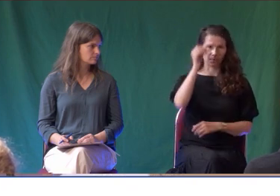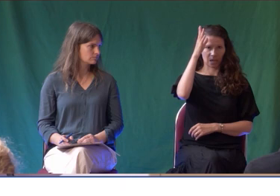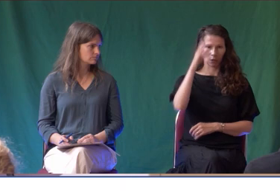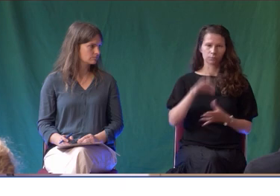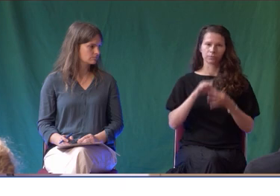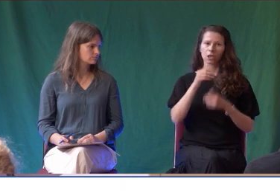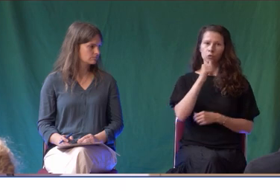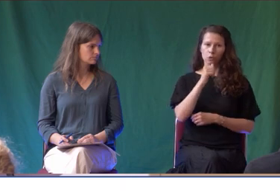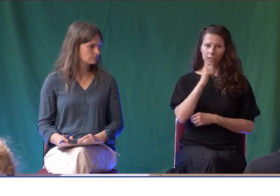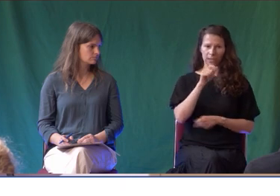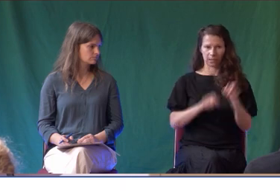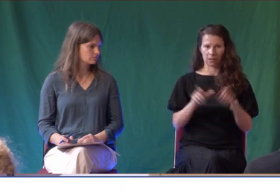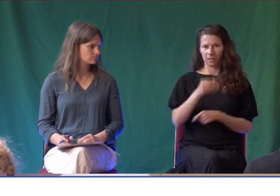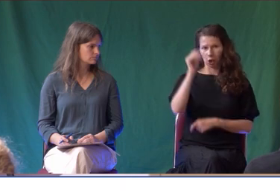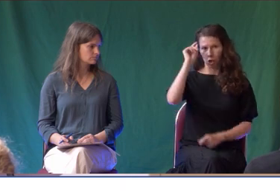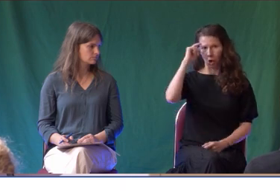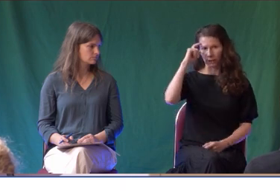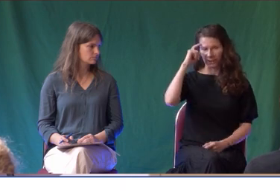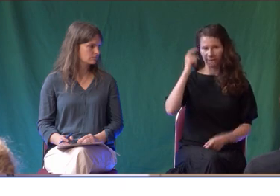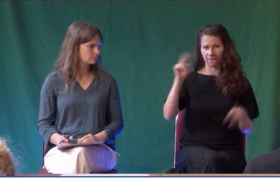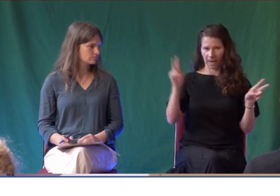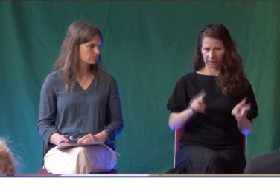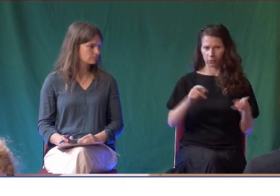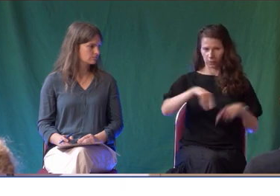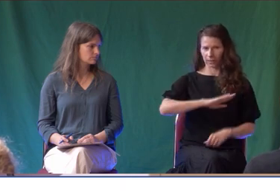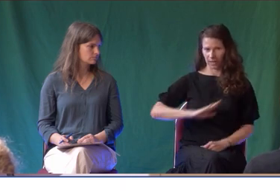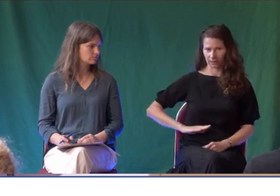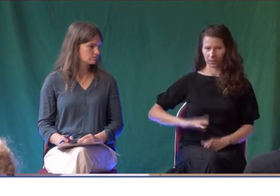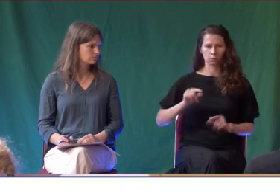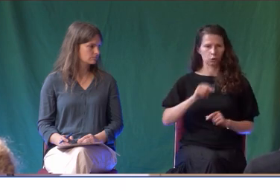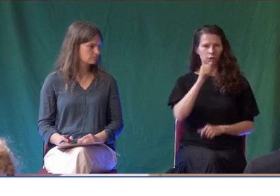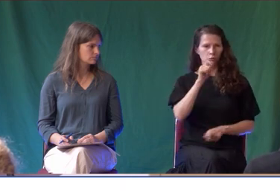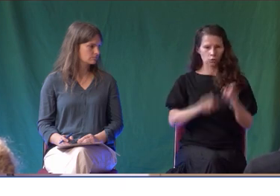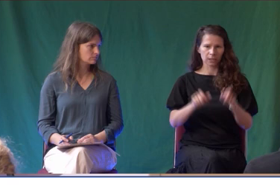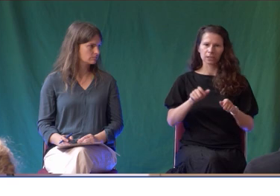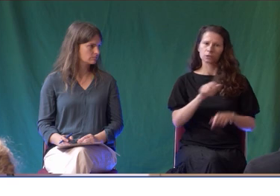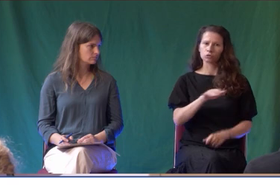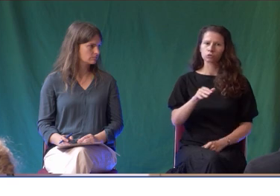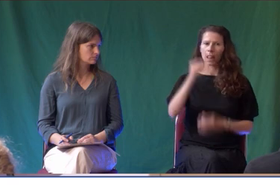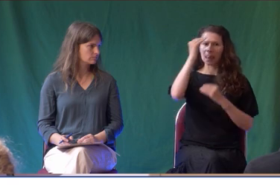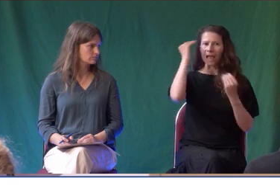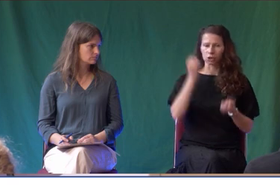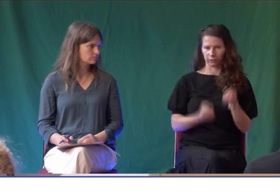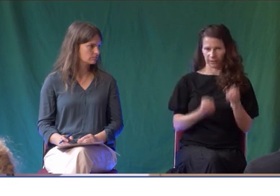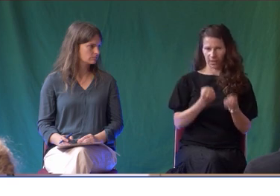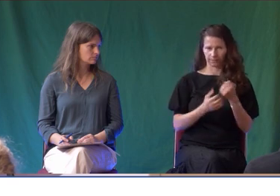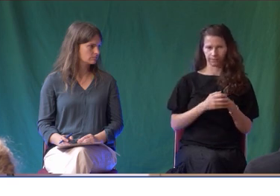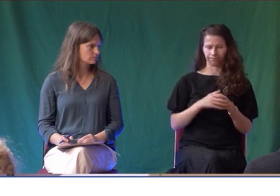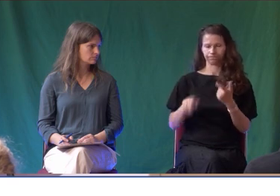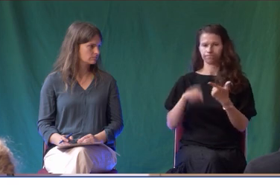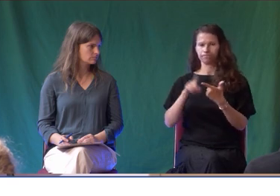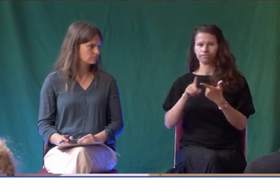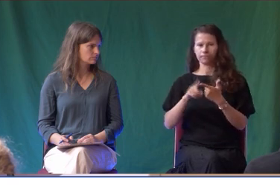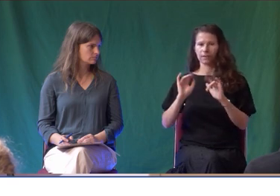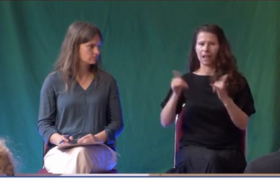mit kognitiven Beeinträchtigungen in Sachsen also für Jugendliche mit Lernschwierigkeiten und unterstützte